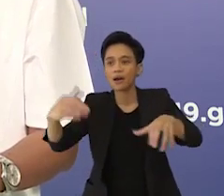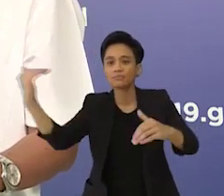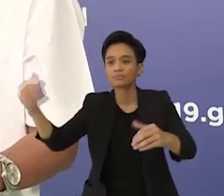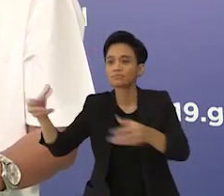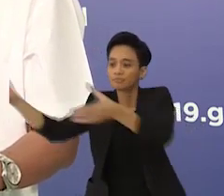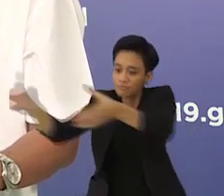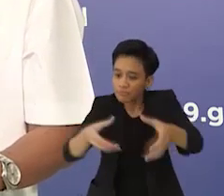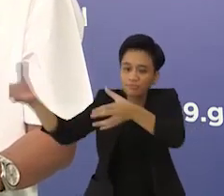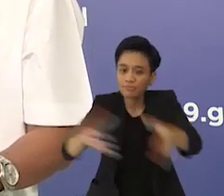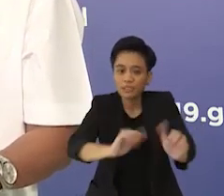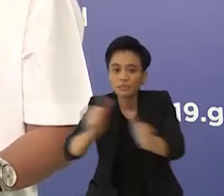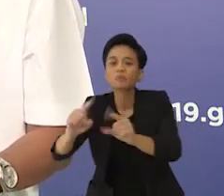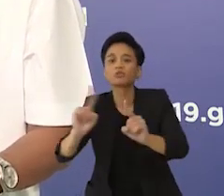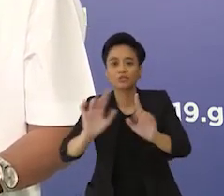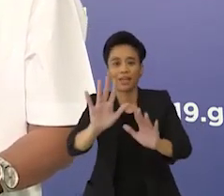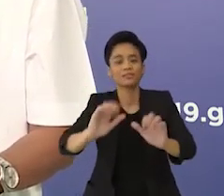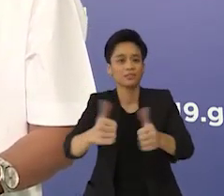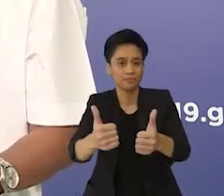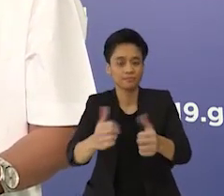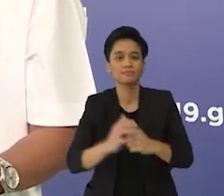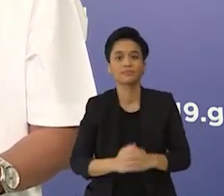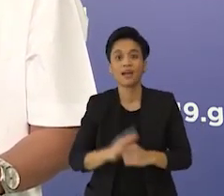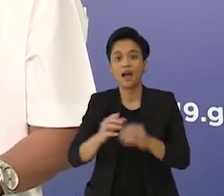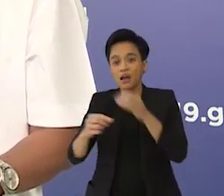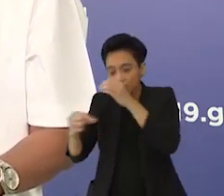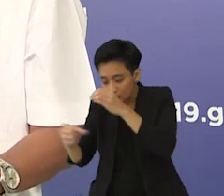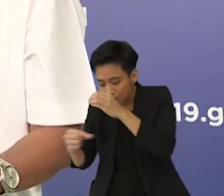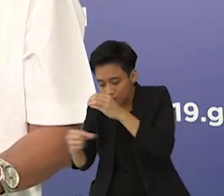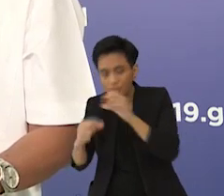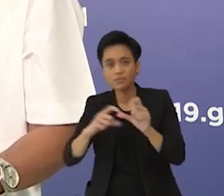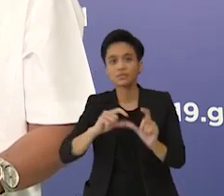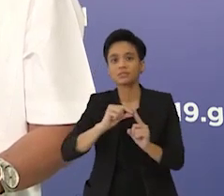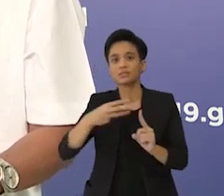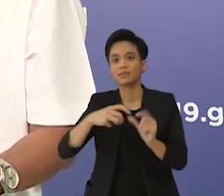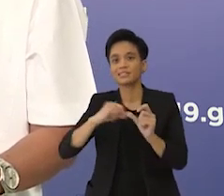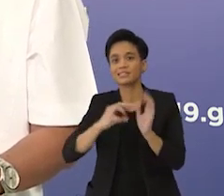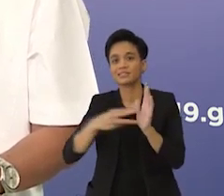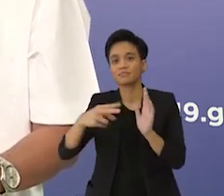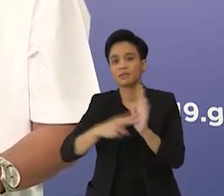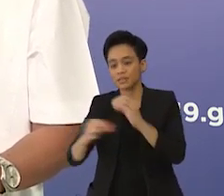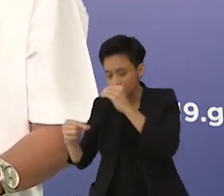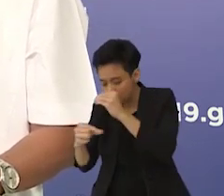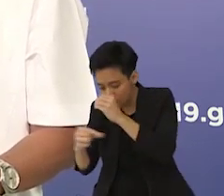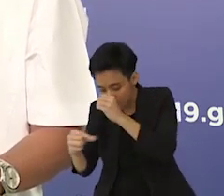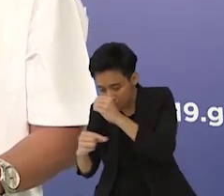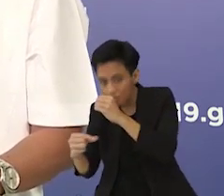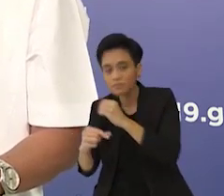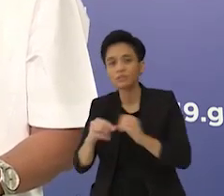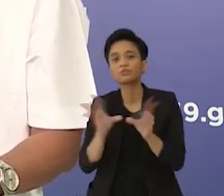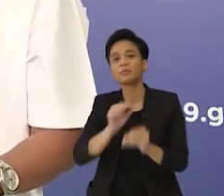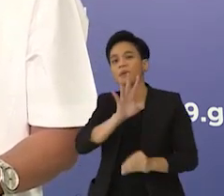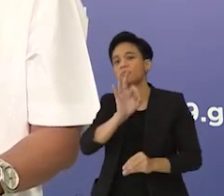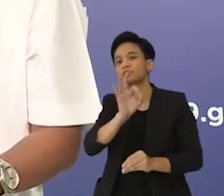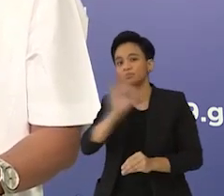beroperasi spesimen yang kita periksa Sampai dengan saat ini sudah hampir Rp40.000 Hai kasus yang